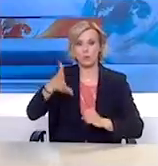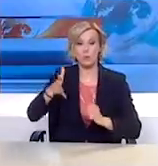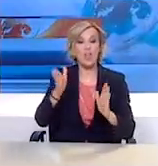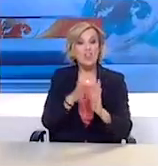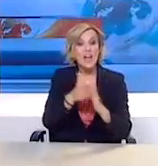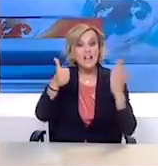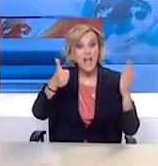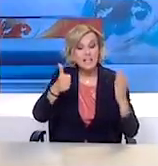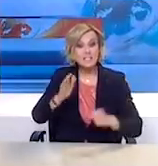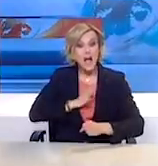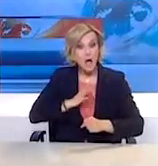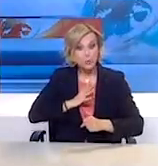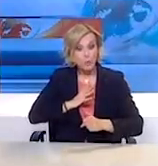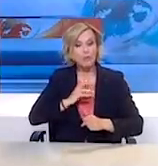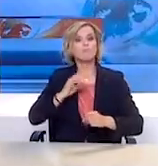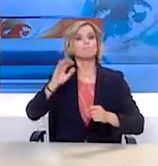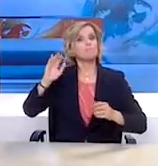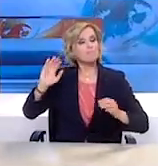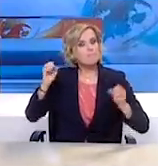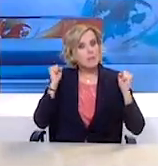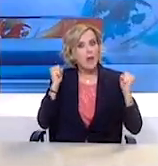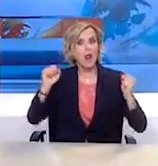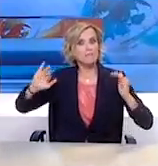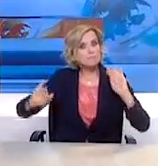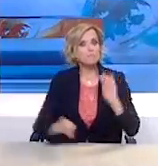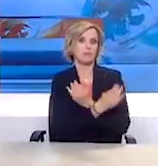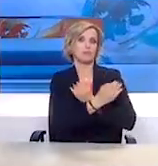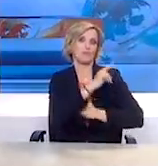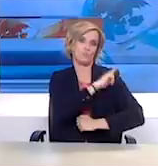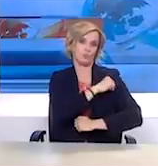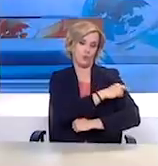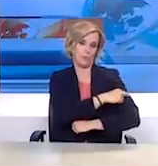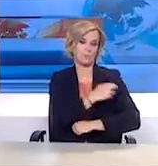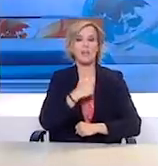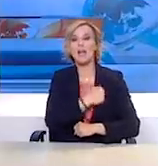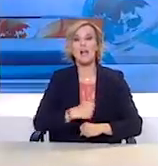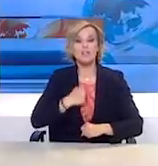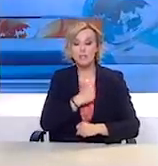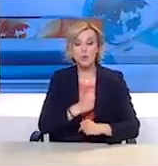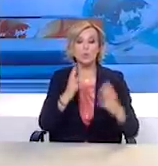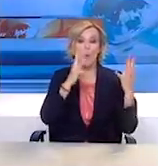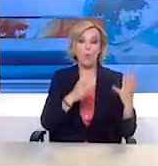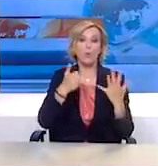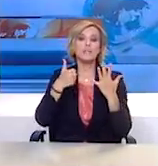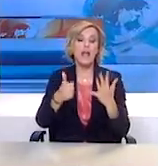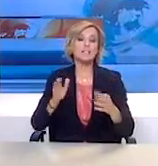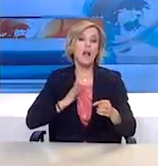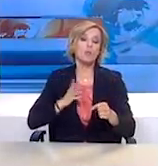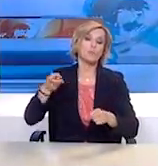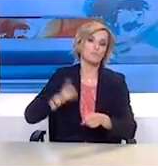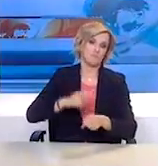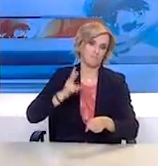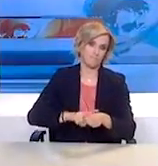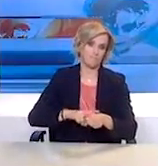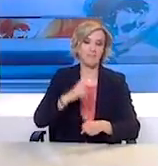ΜΕΘ. Τέλος, έχουμε 3 ακόμα καταγεγραμμένους θανάτους και 86 θανάτους συνολικά στη χώρα.